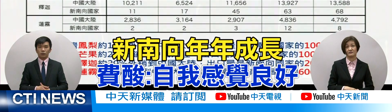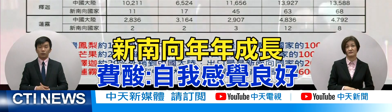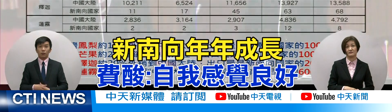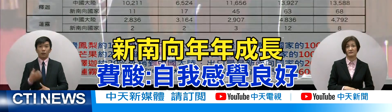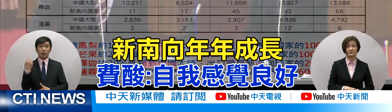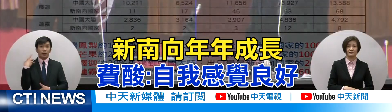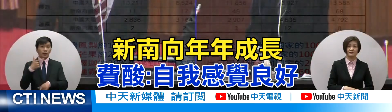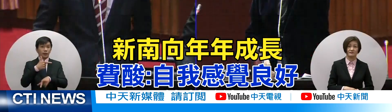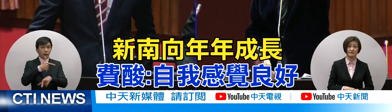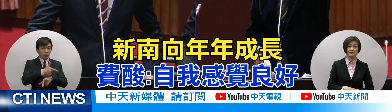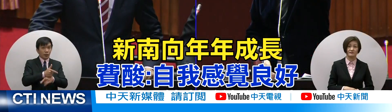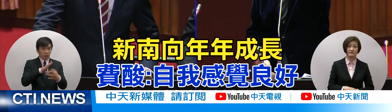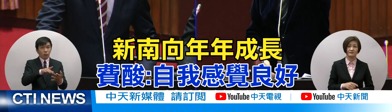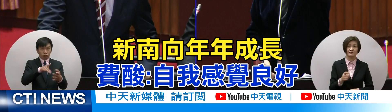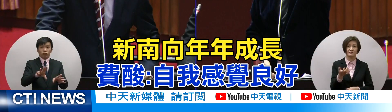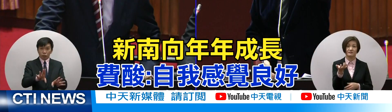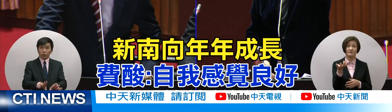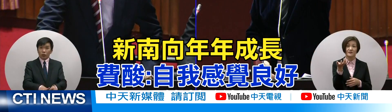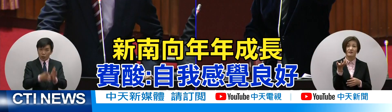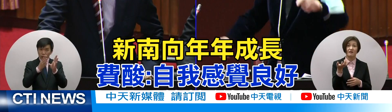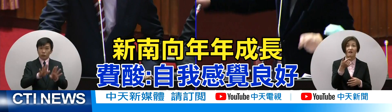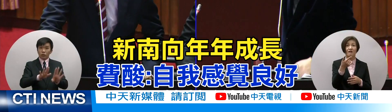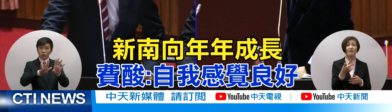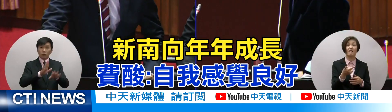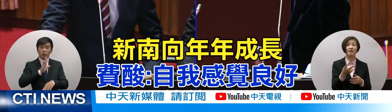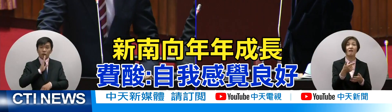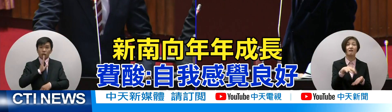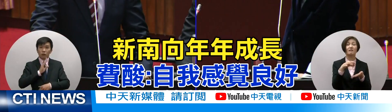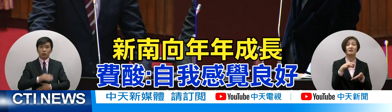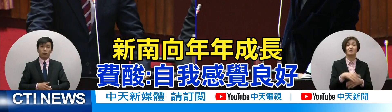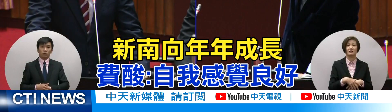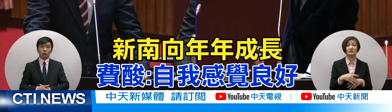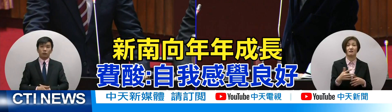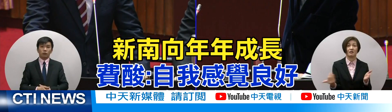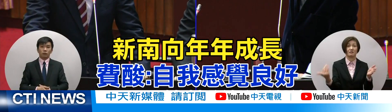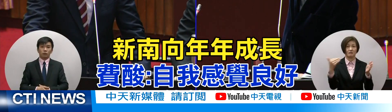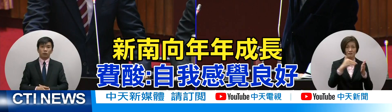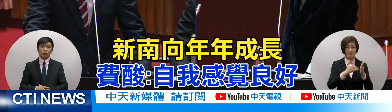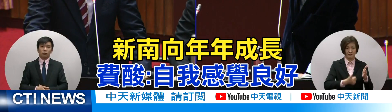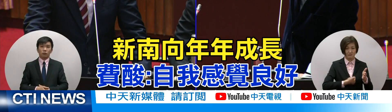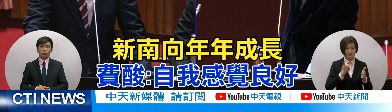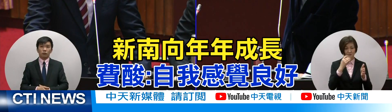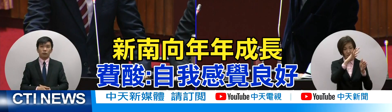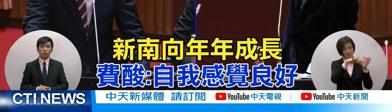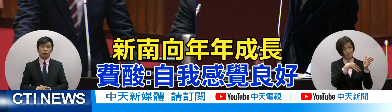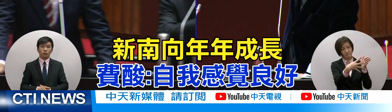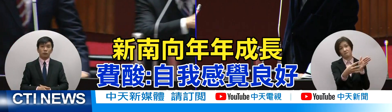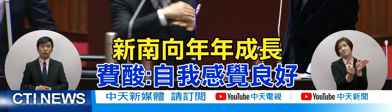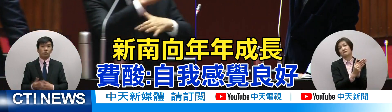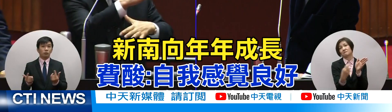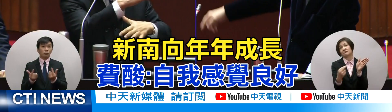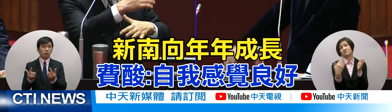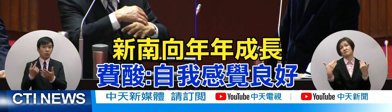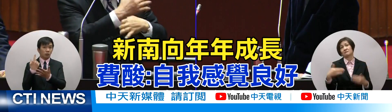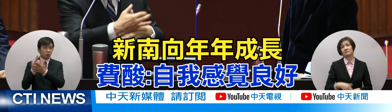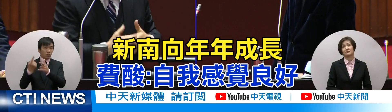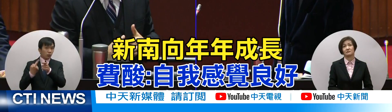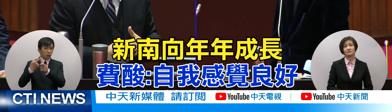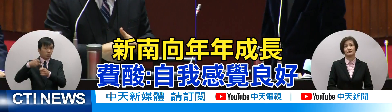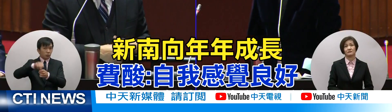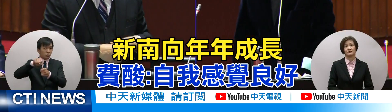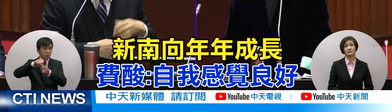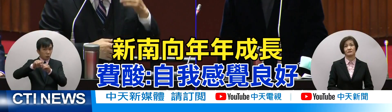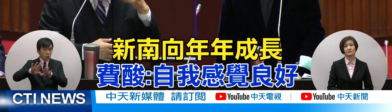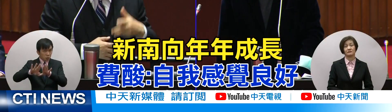也就这样开始的啊。 他说卖了很多，增加的结果就在这里啊。 你看 一年比一年成长那么